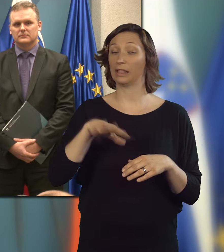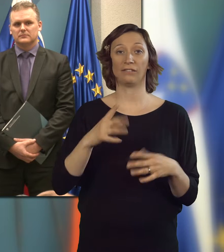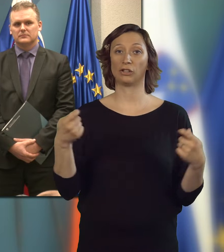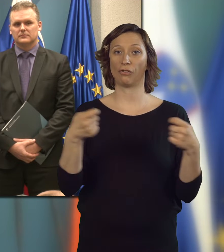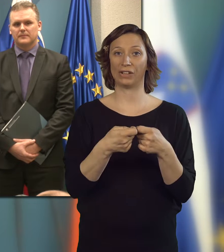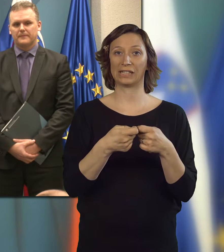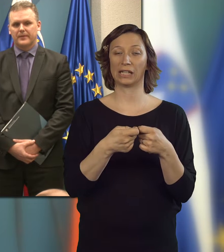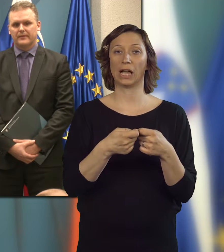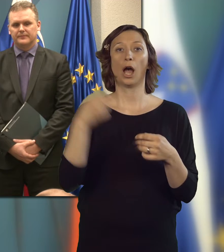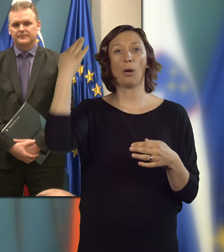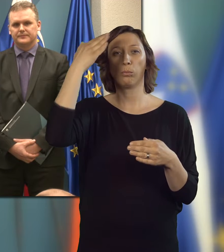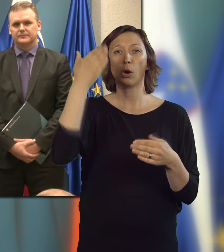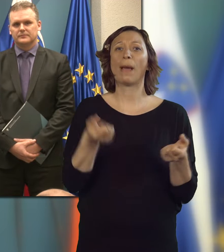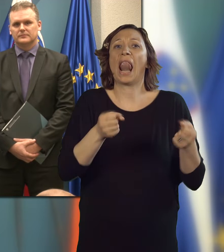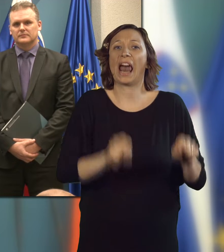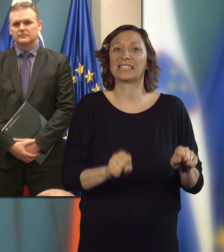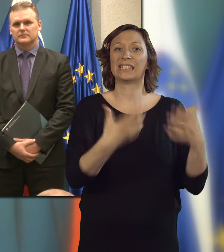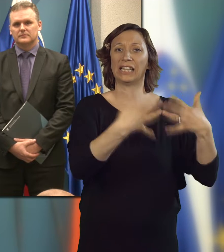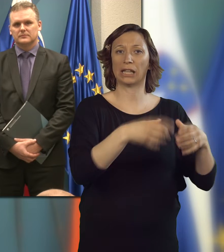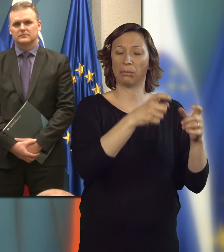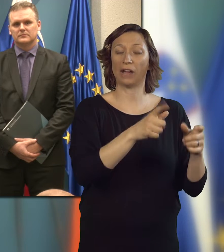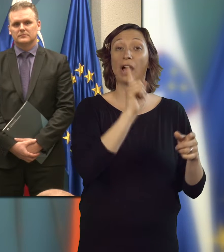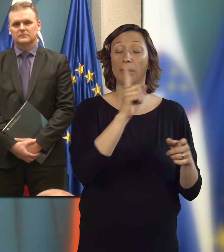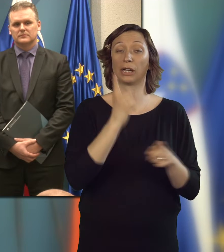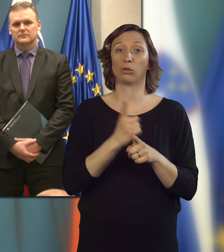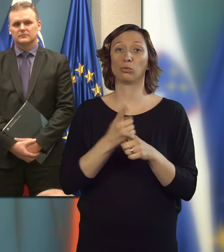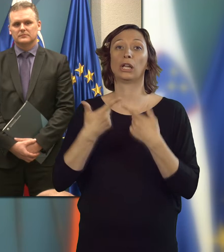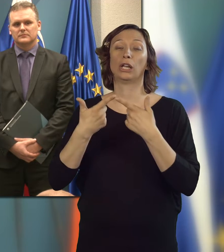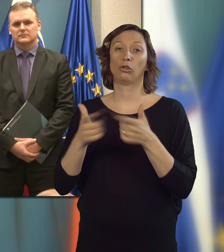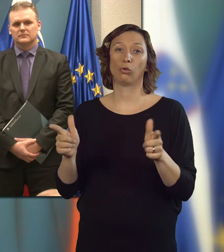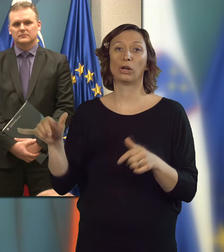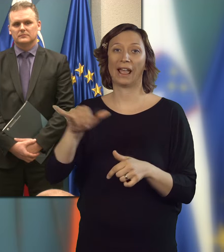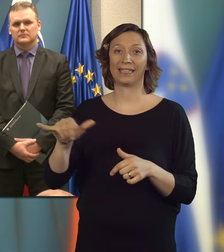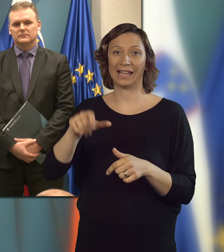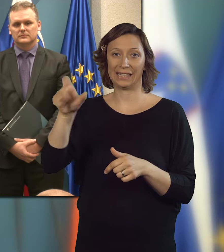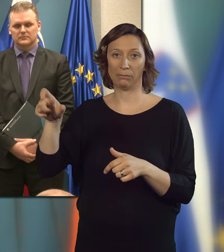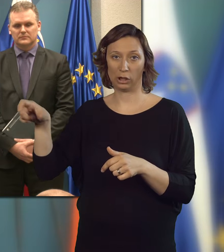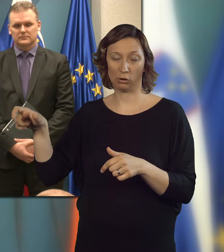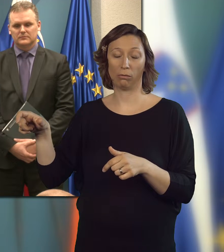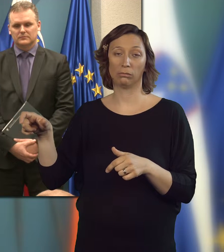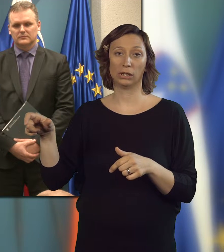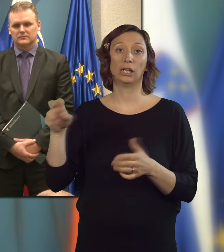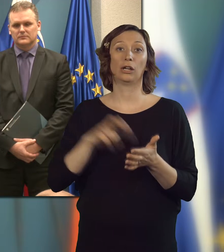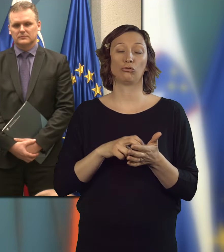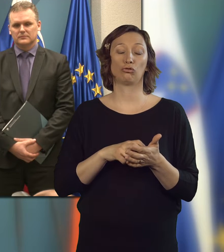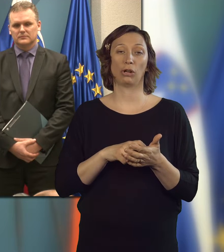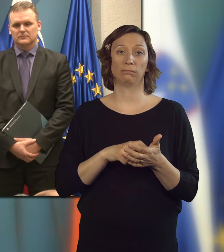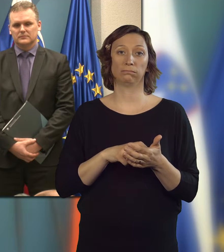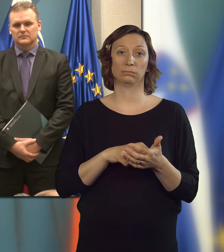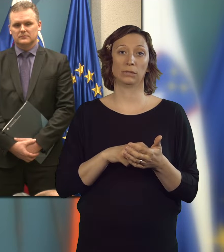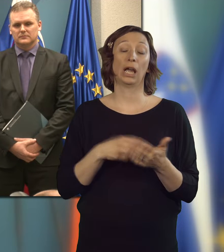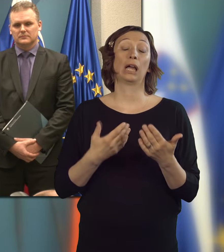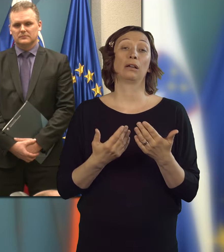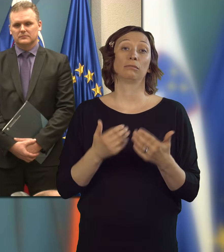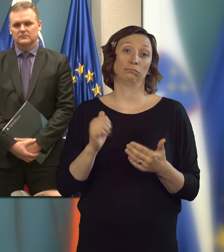samooskrba ni več vezana na pojem lastnika naprave, ampak je dovoljena tudi najemnikom. In še